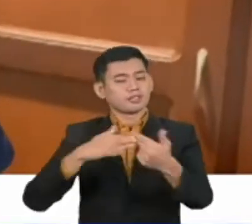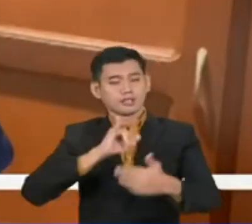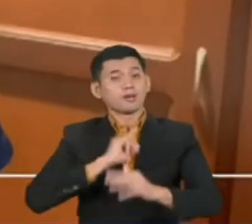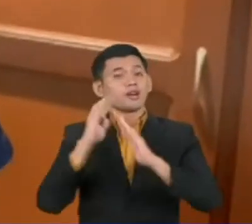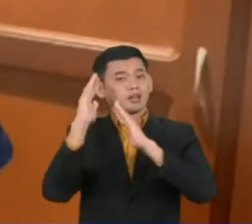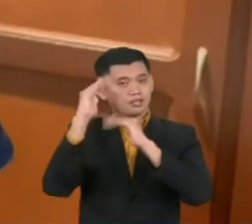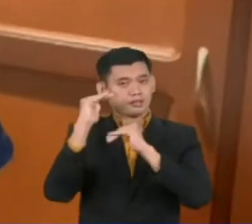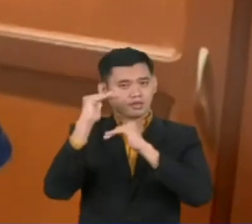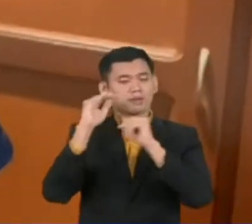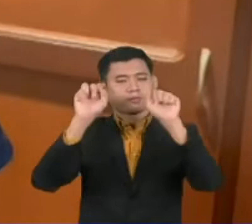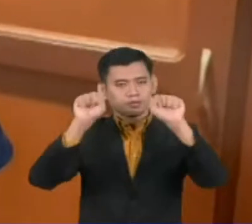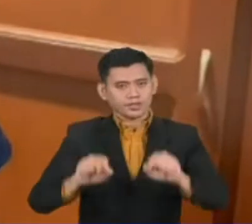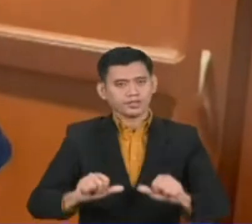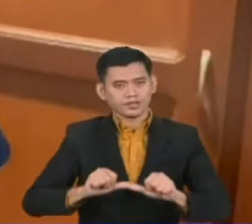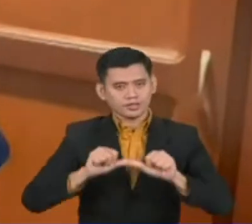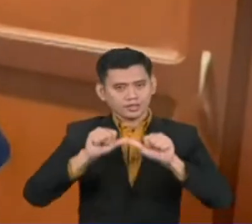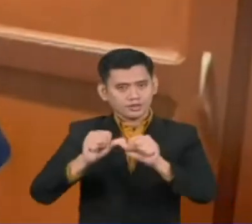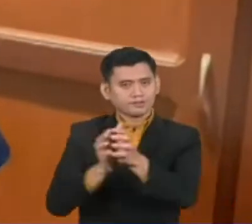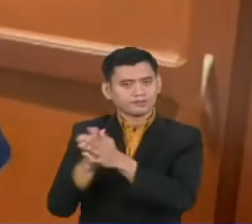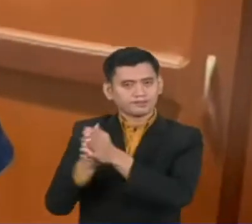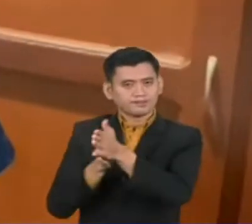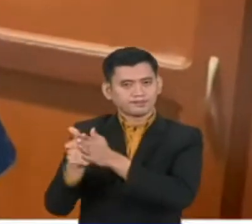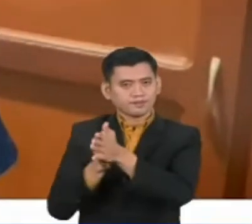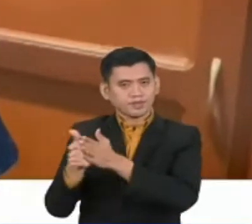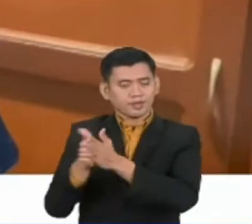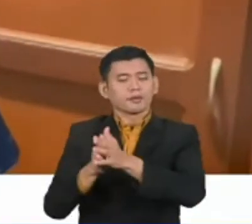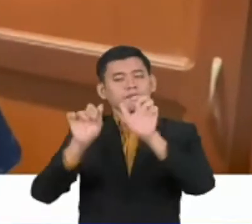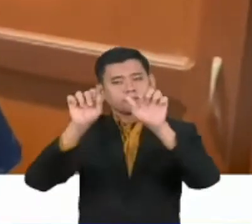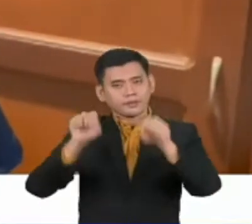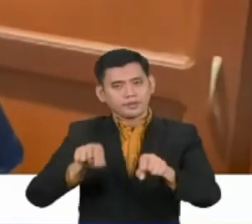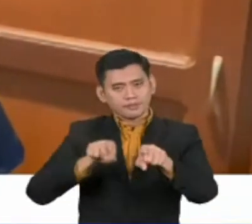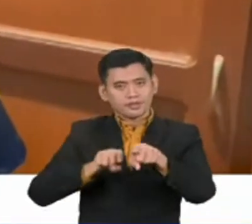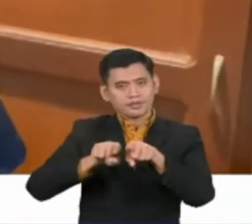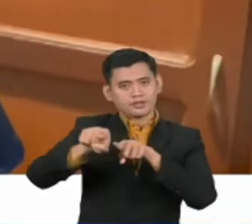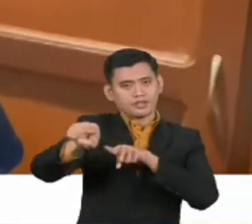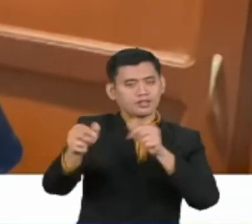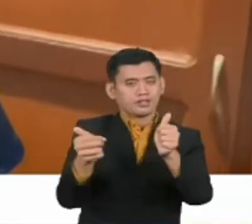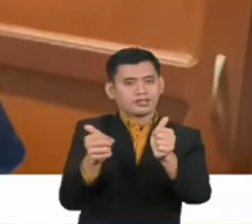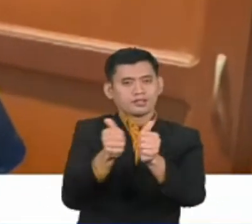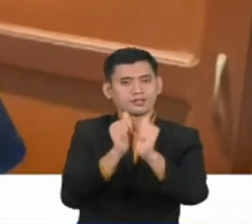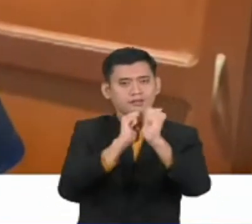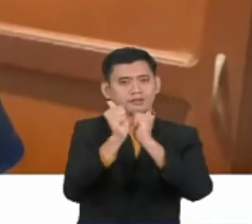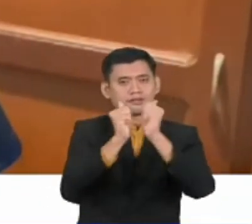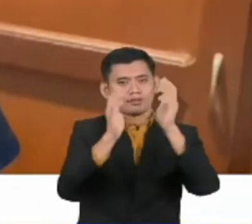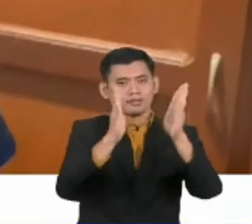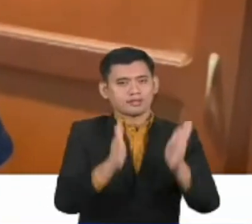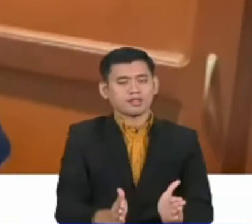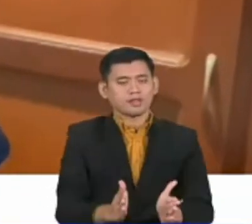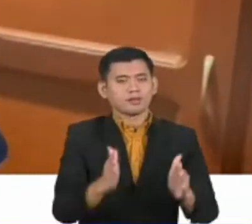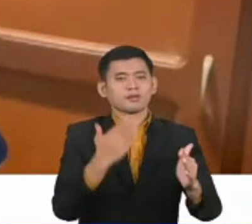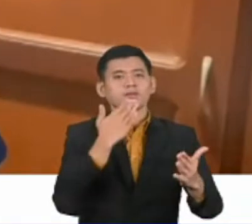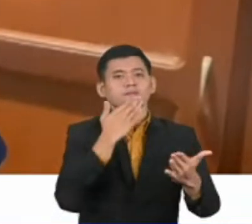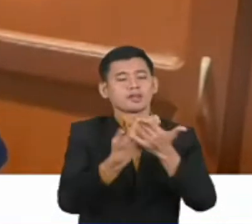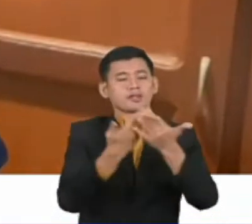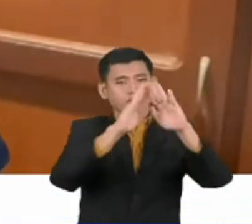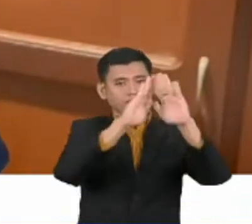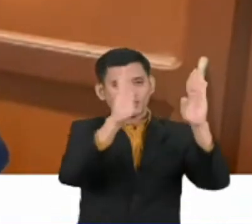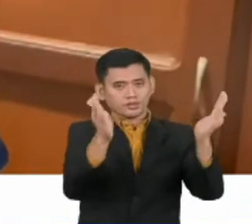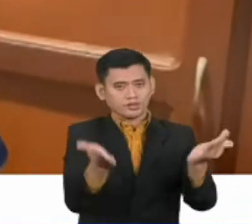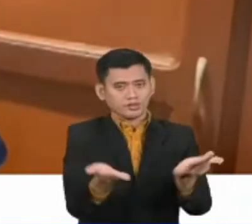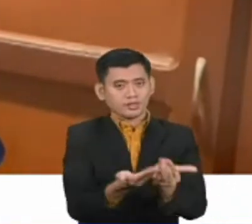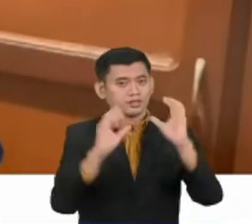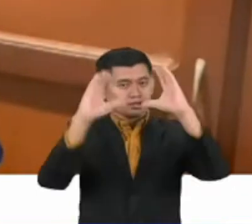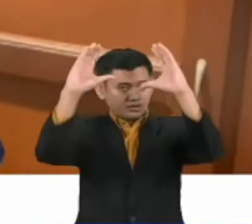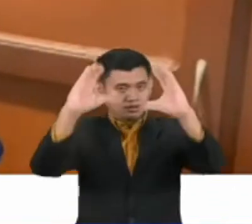terus mengekalkan momentum, terus bersaing dengan atlet terbaik dunia. Dan secara